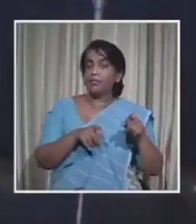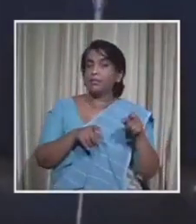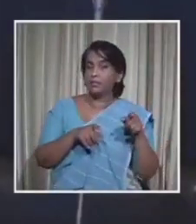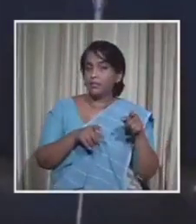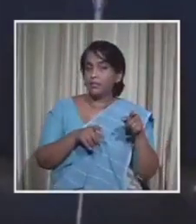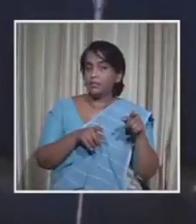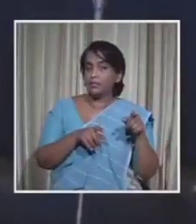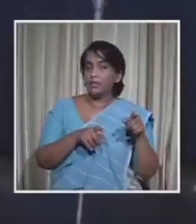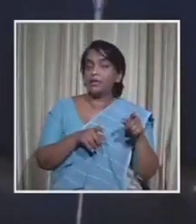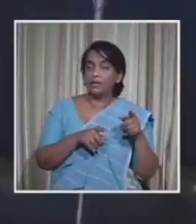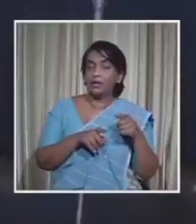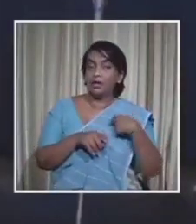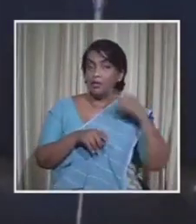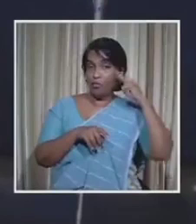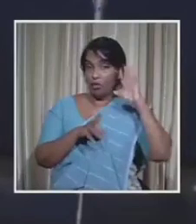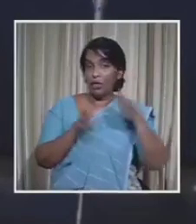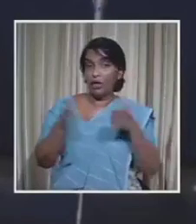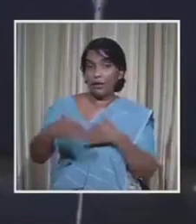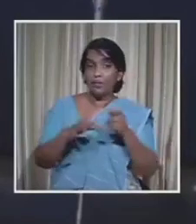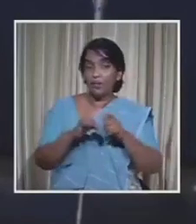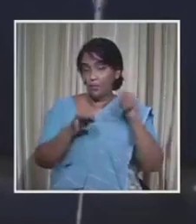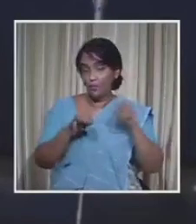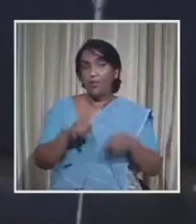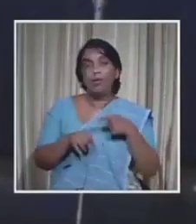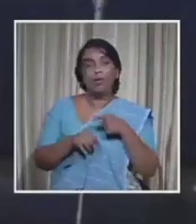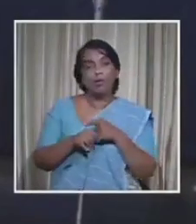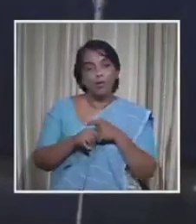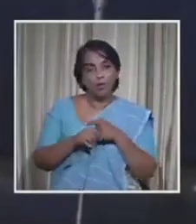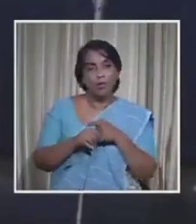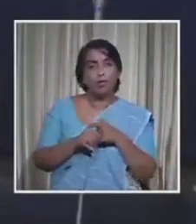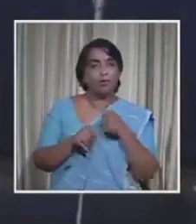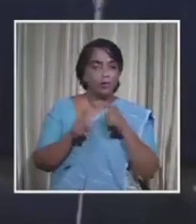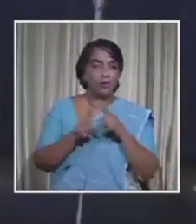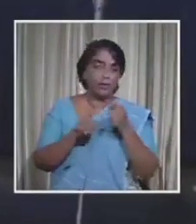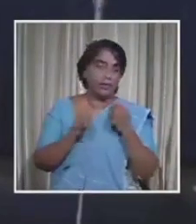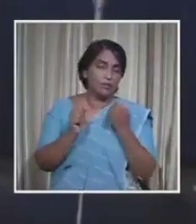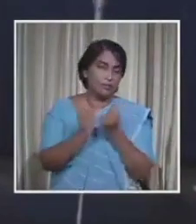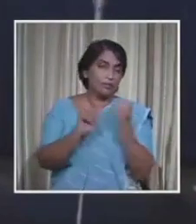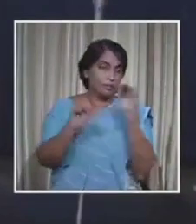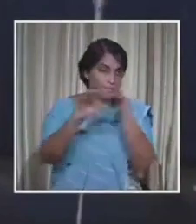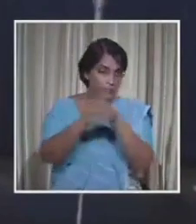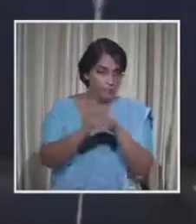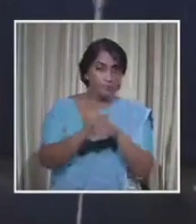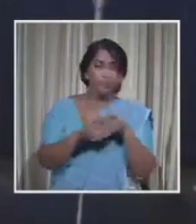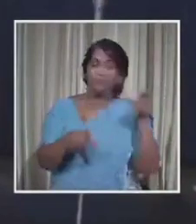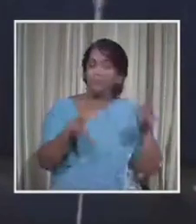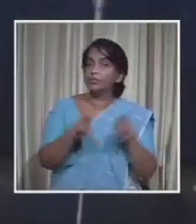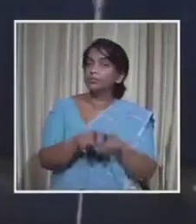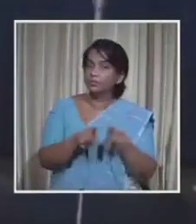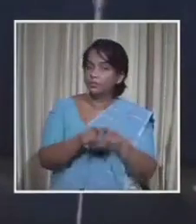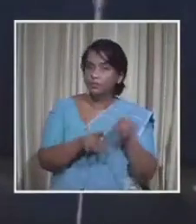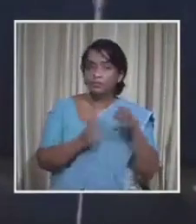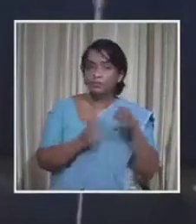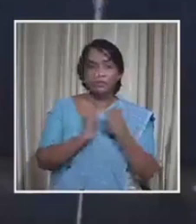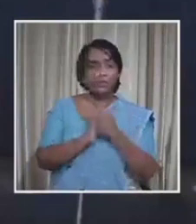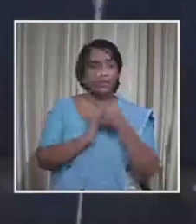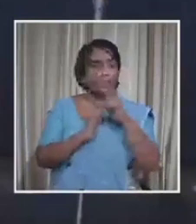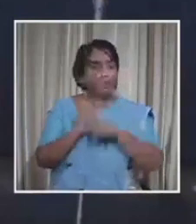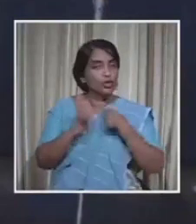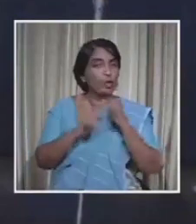தெரிவிக்கப்பட்டுள்ளது. முன்னதாக நாமல் ராஜபக்சேவின் குடும்பத்தினர் ஏப்ரல் மாதம் 2 வெளிநாட்டுக்கு சென்று விட்டதாக தகவல்கள்